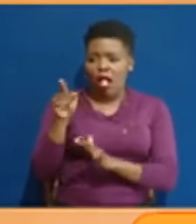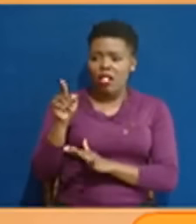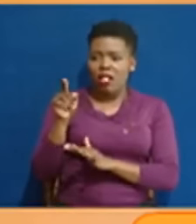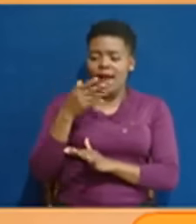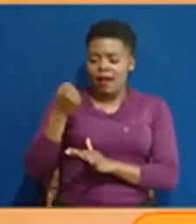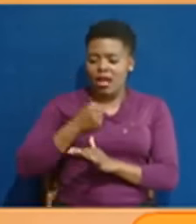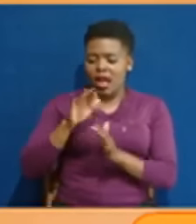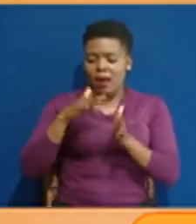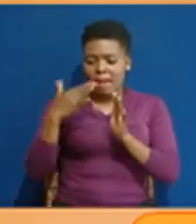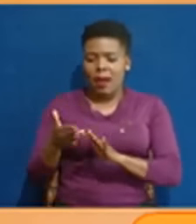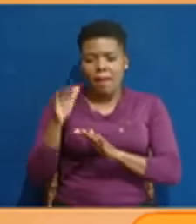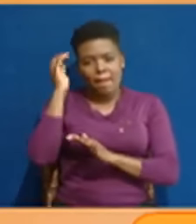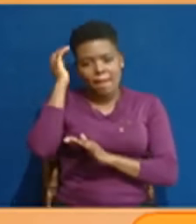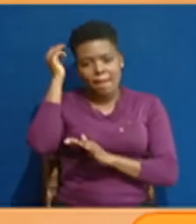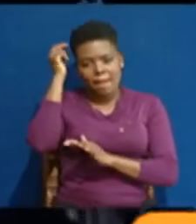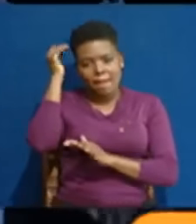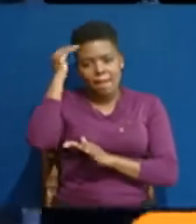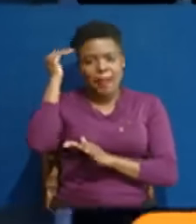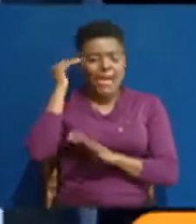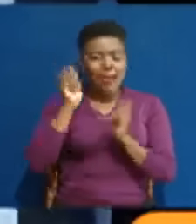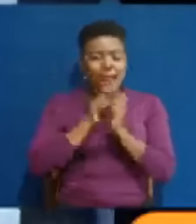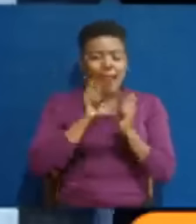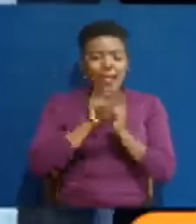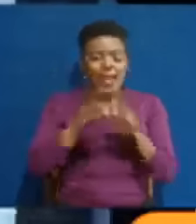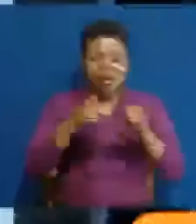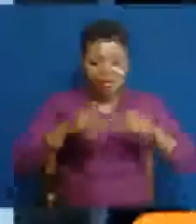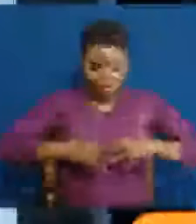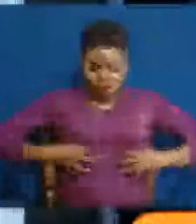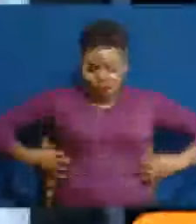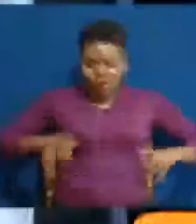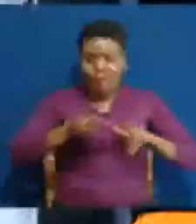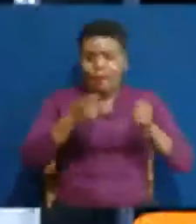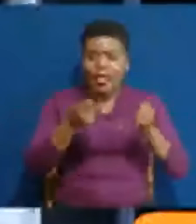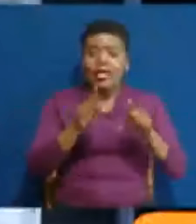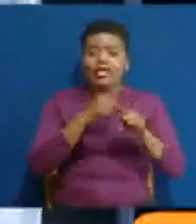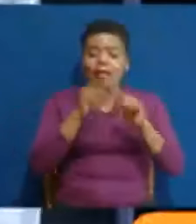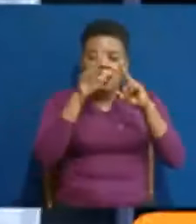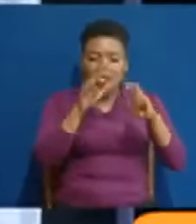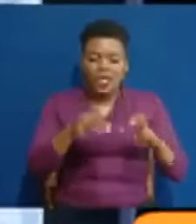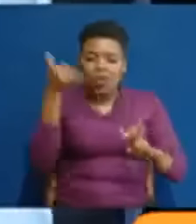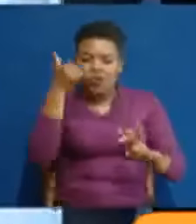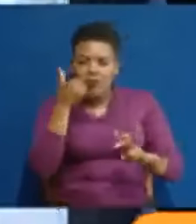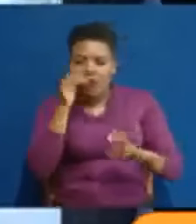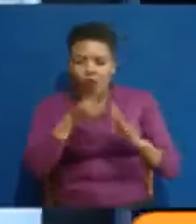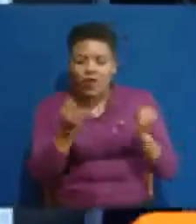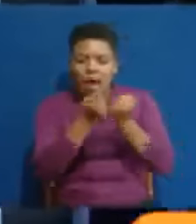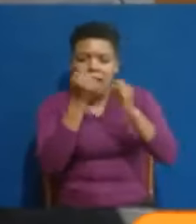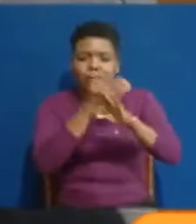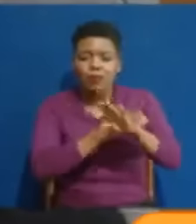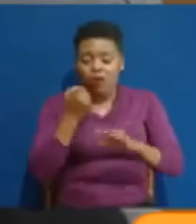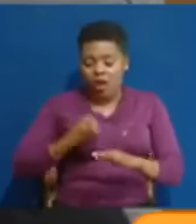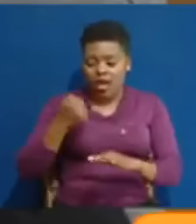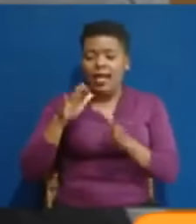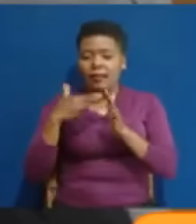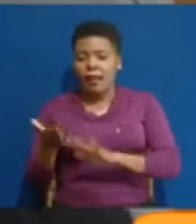majeraha ya kuumia kichwa na kuvunjika mbavu. Polisi pia wanachunguza simu za wahusika kuelewa baadhi ya matukio kabla ya kundi hilo